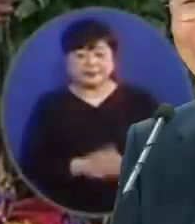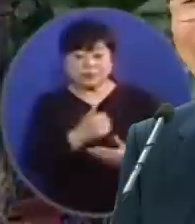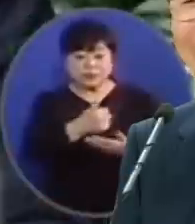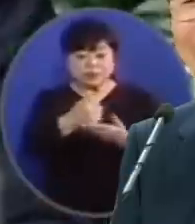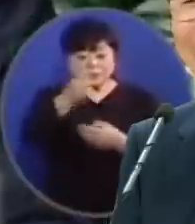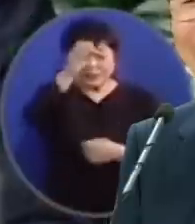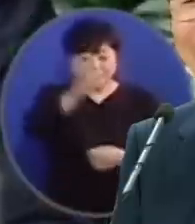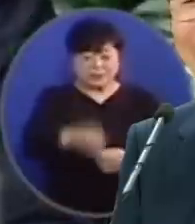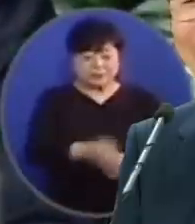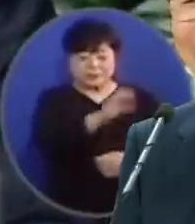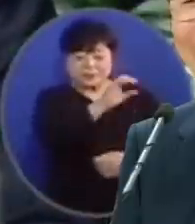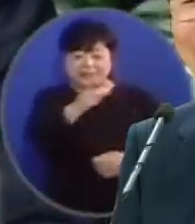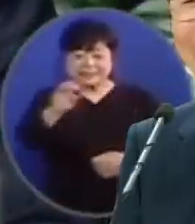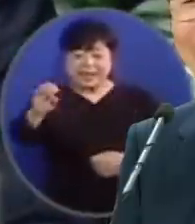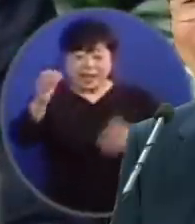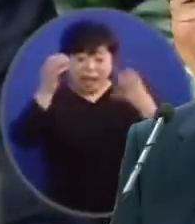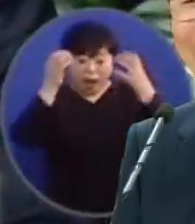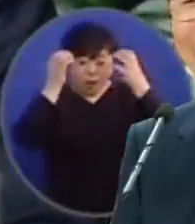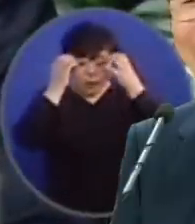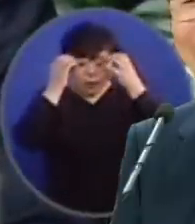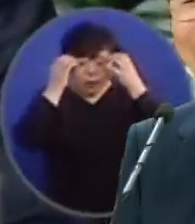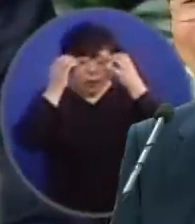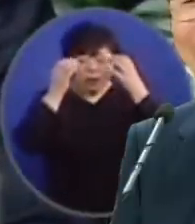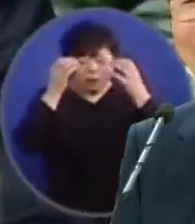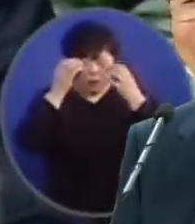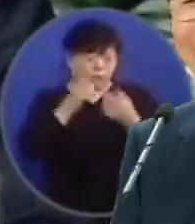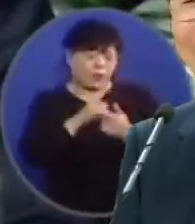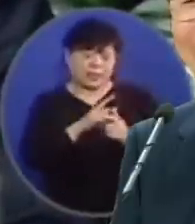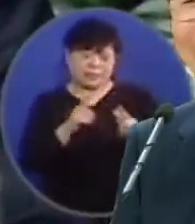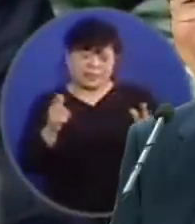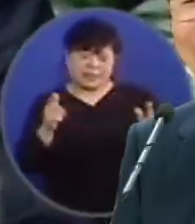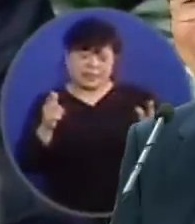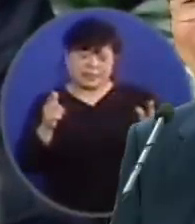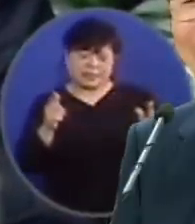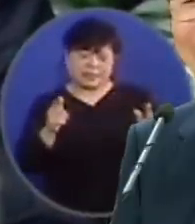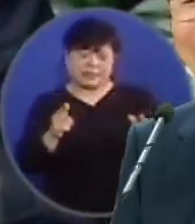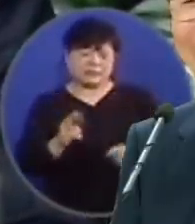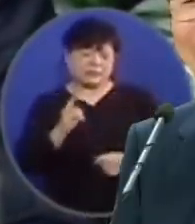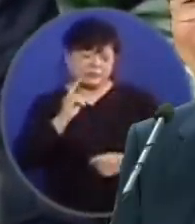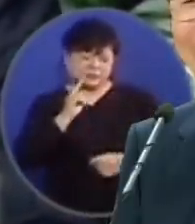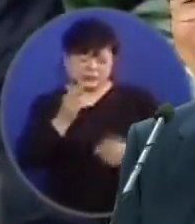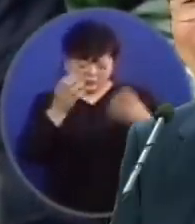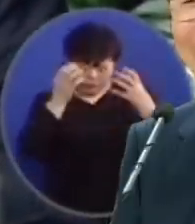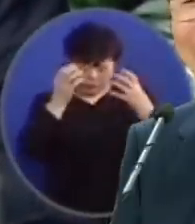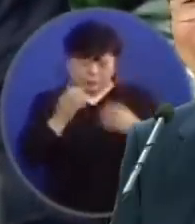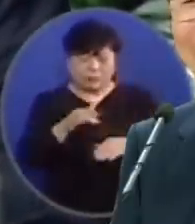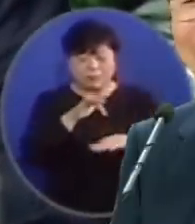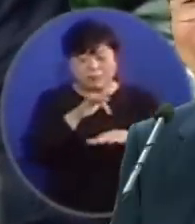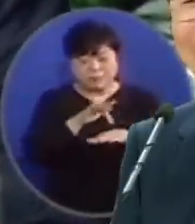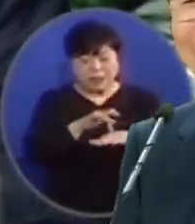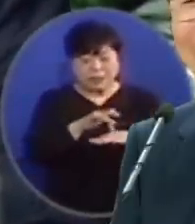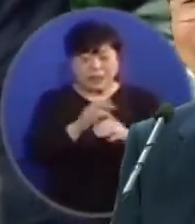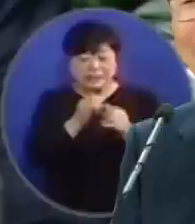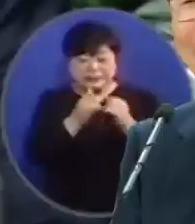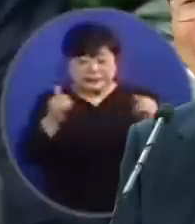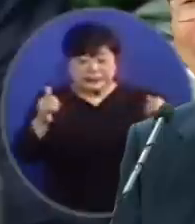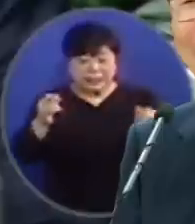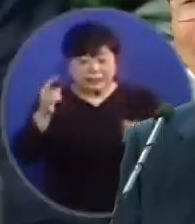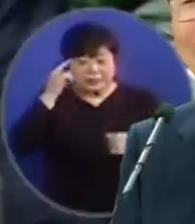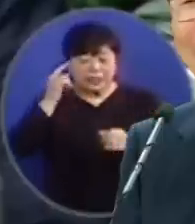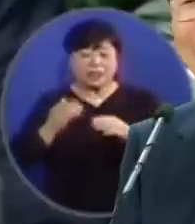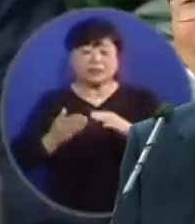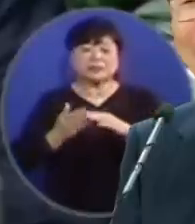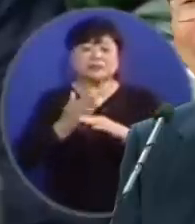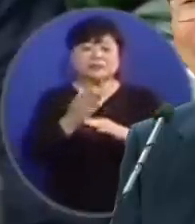주님이 십자가 고통이라는 것은 보통 고통이 아닙니다. 형언할 수 없는 고통입니다. 마귀가 인간으로서 상상할 수